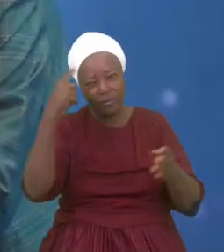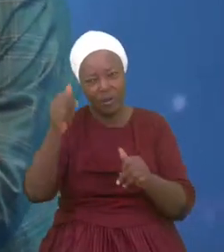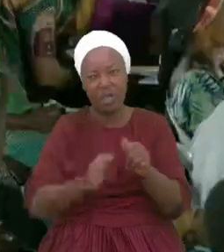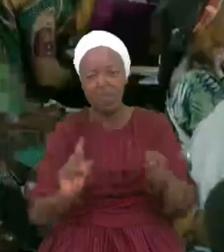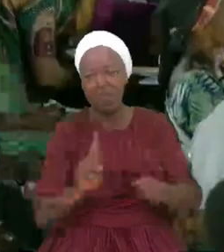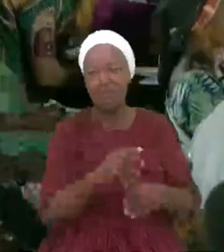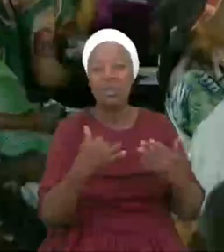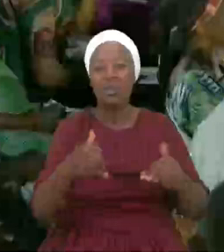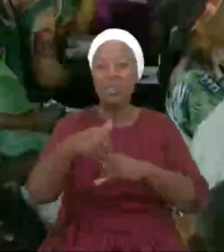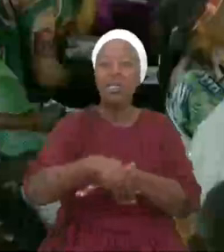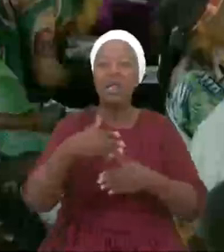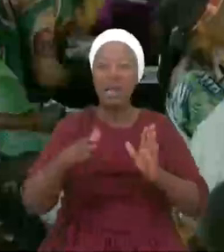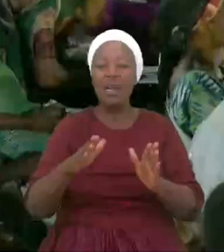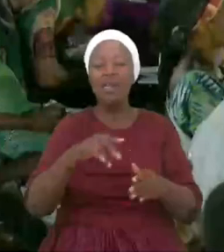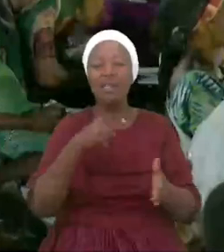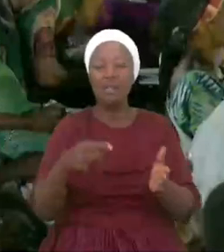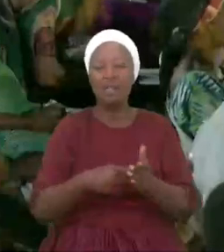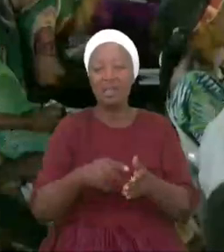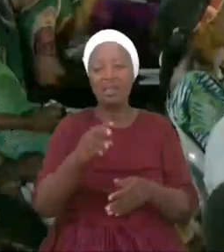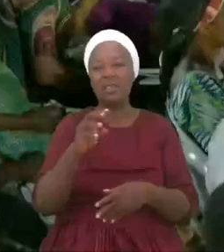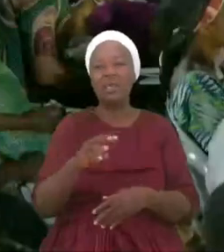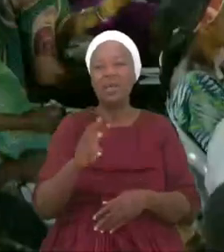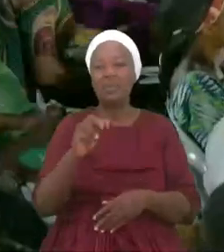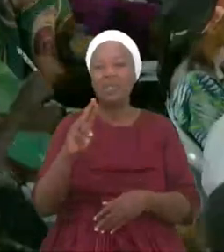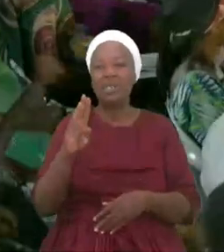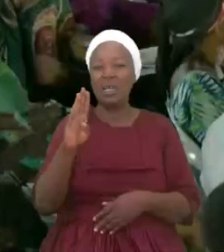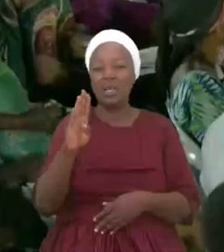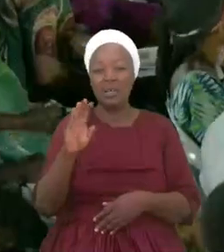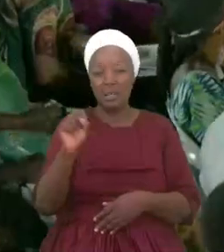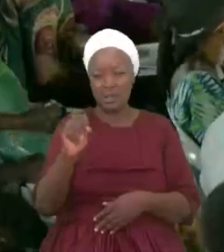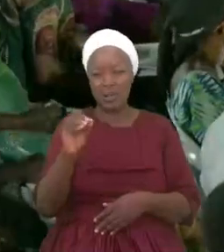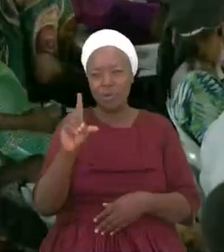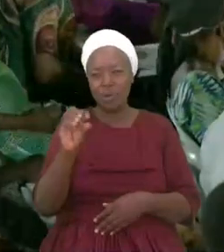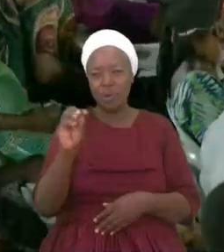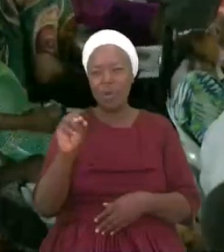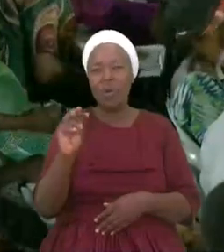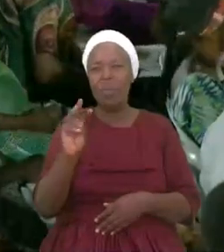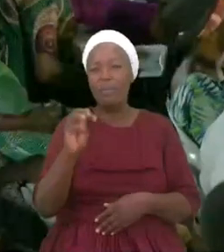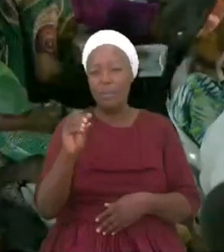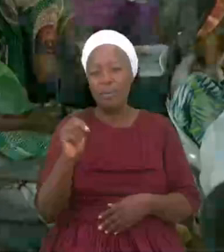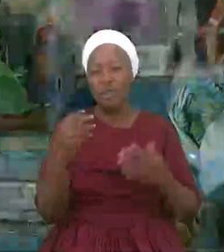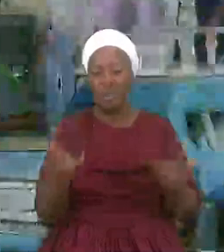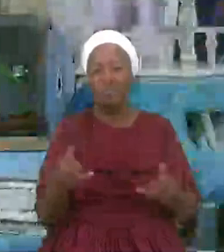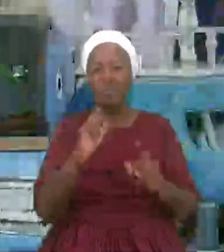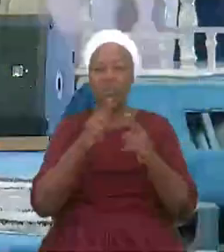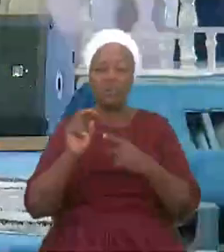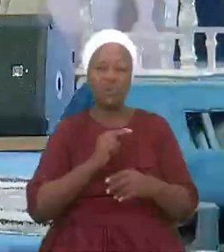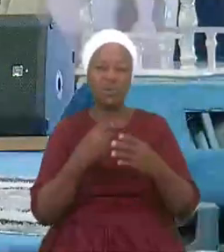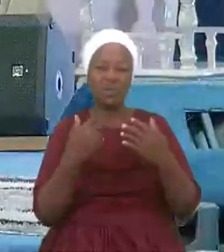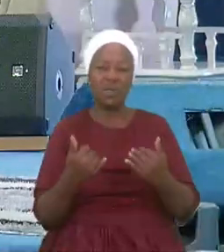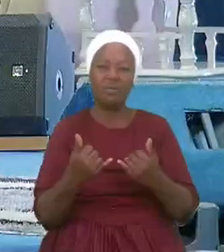pour votre bonheur la voix est ouverte pour tout le monde ce soir que le frère